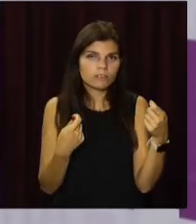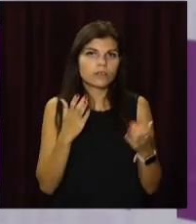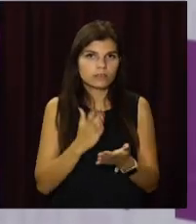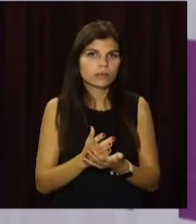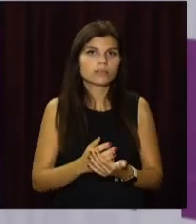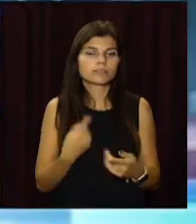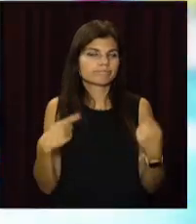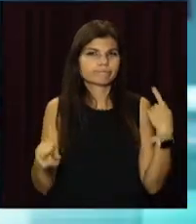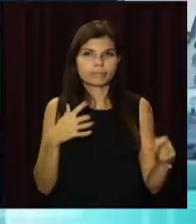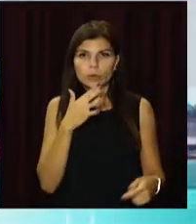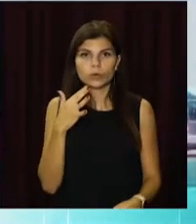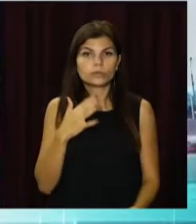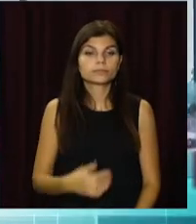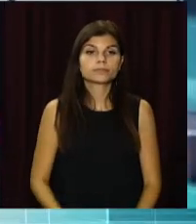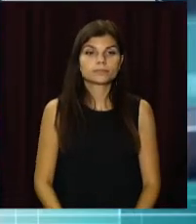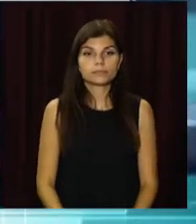«Відкритий».